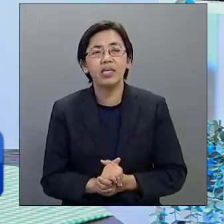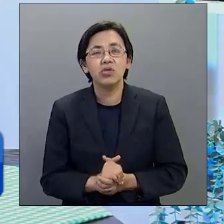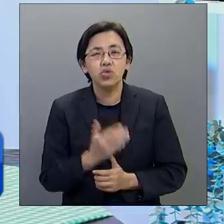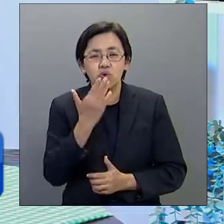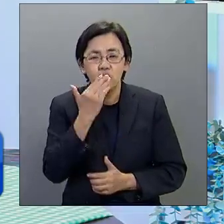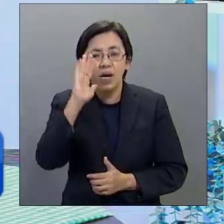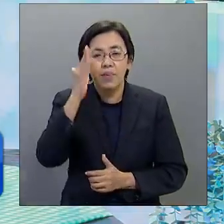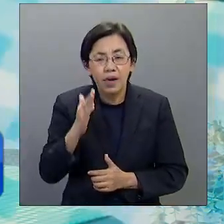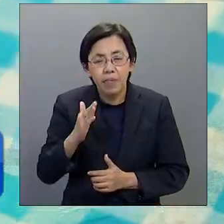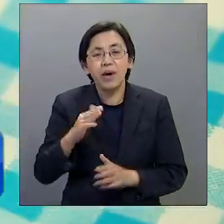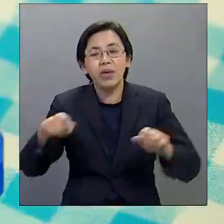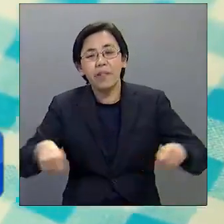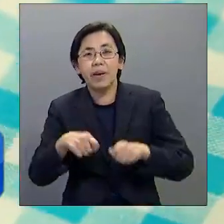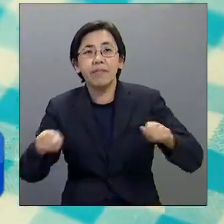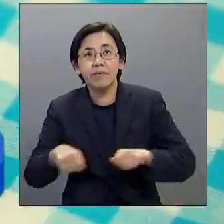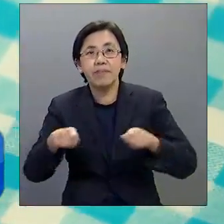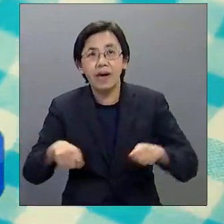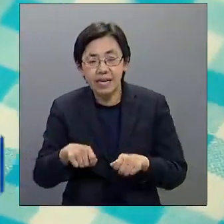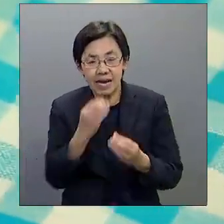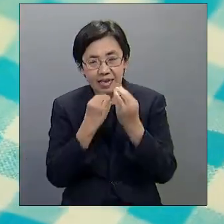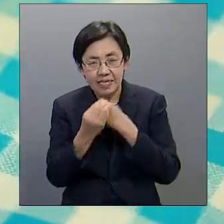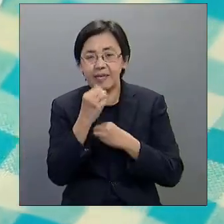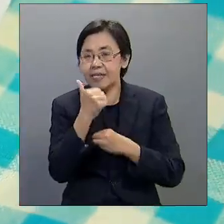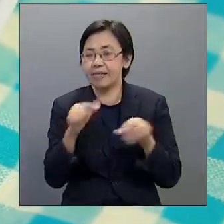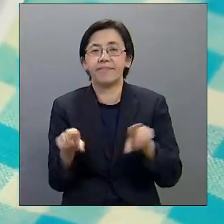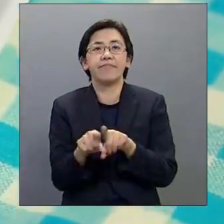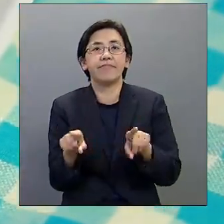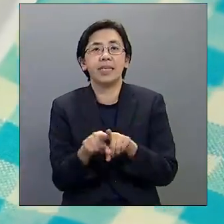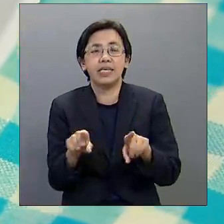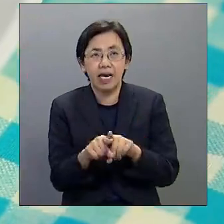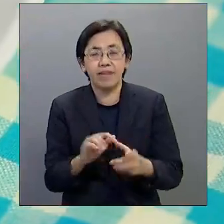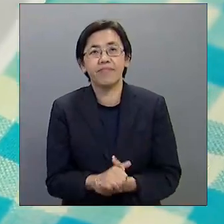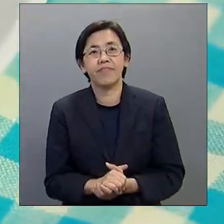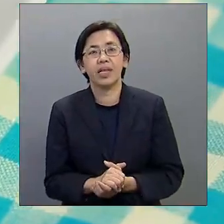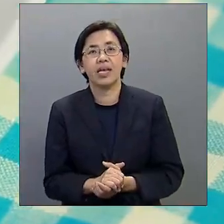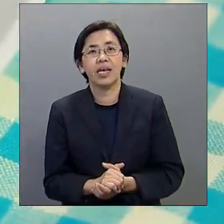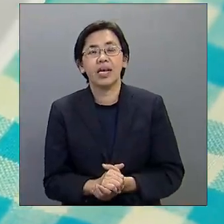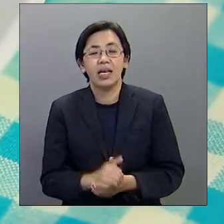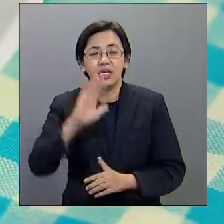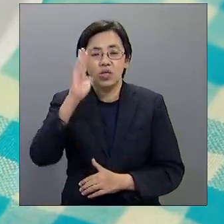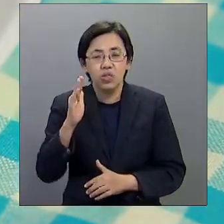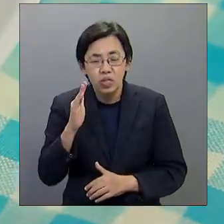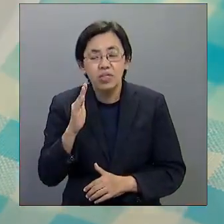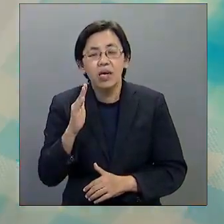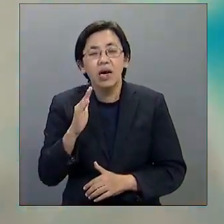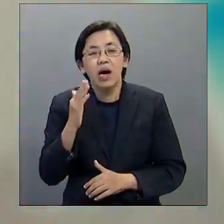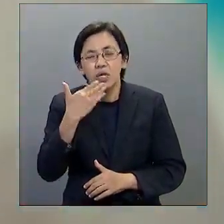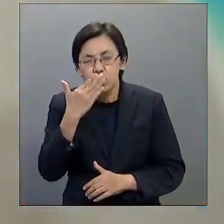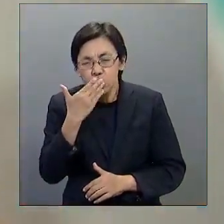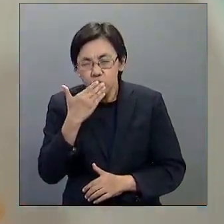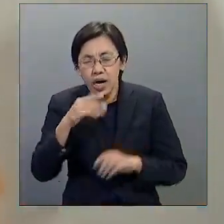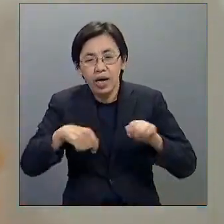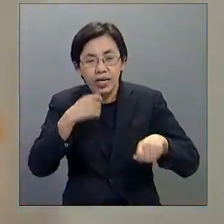เลยว่ากะเพราเนี่ยดีต่อใจเช่นเดียวกันนะครับในสารโพลีฟีนอลที่อยู่ในกะเพรานอกจากจะเสริมภูมิต้านโรคแล้ว